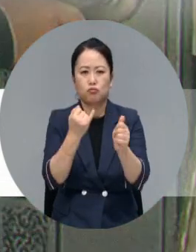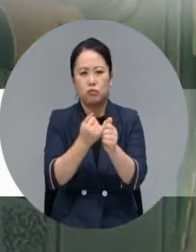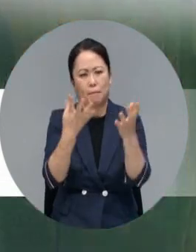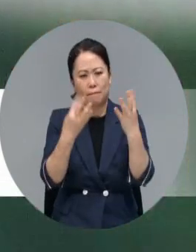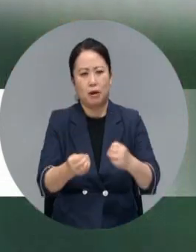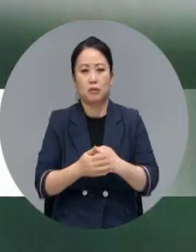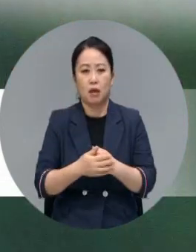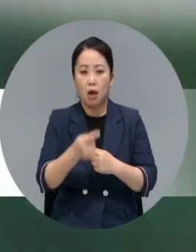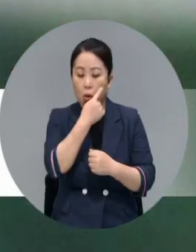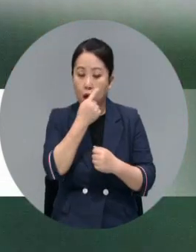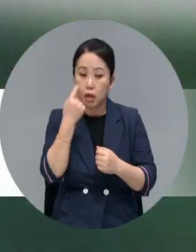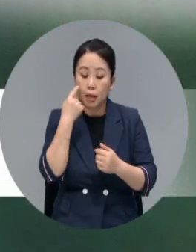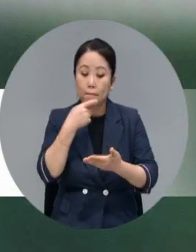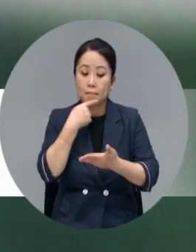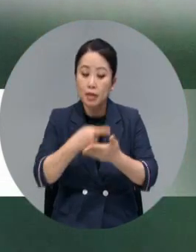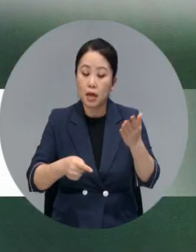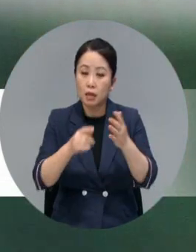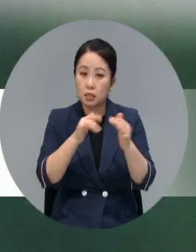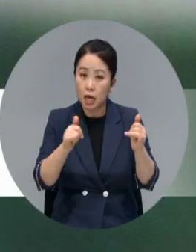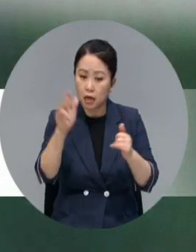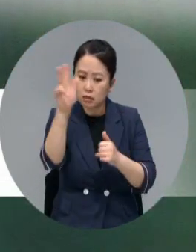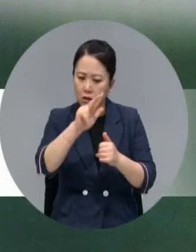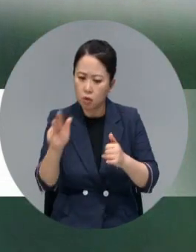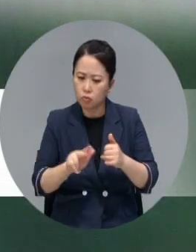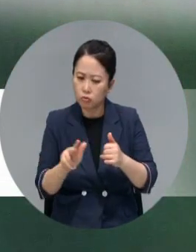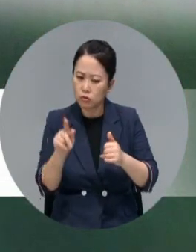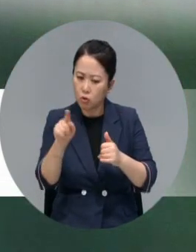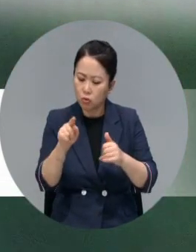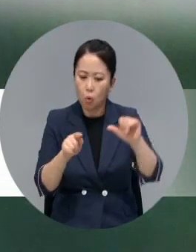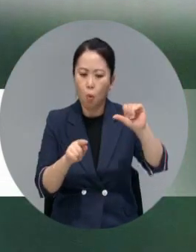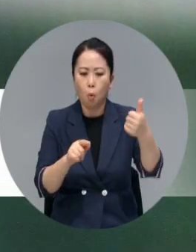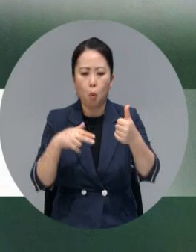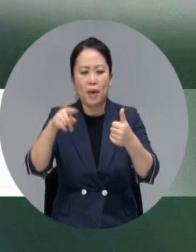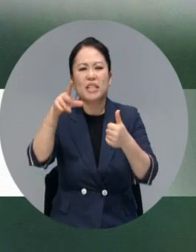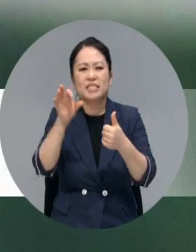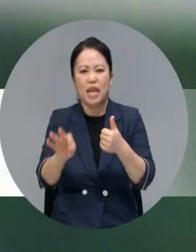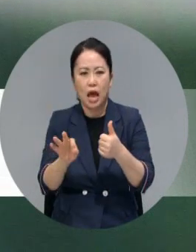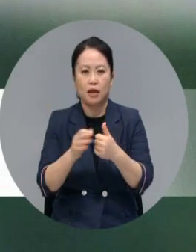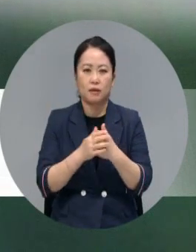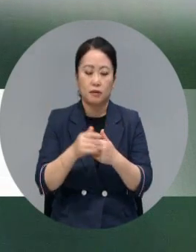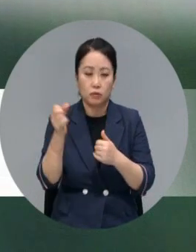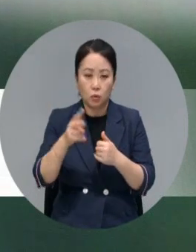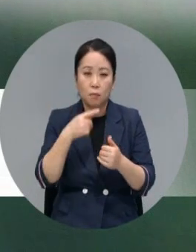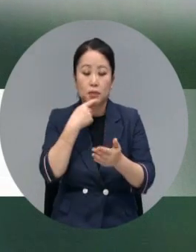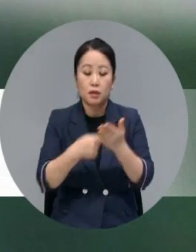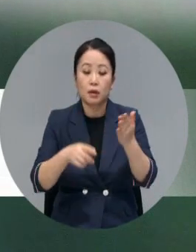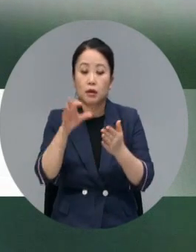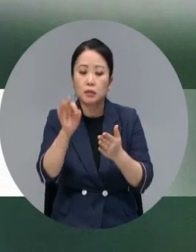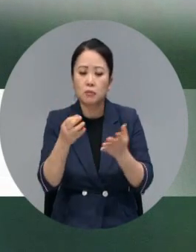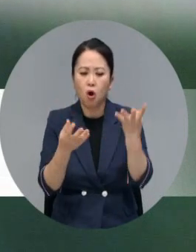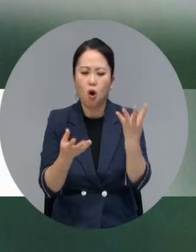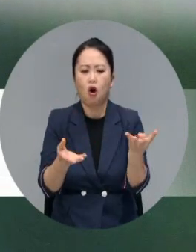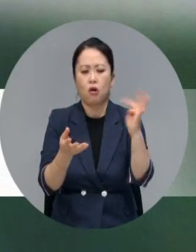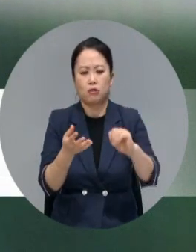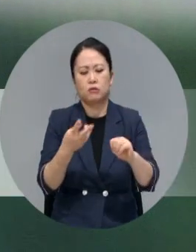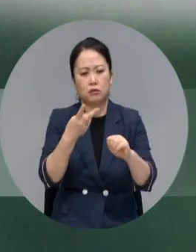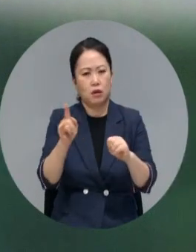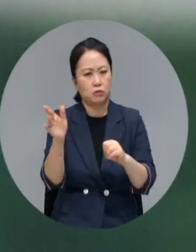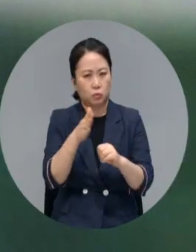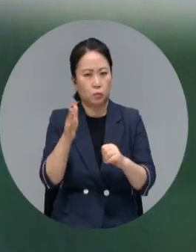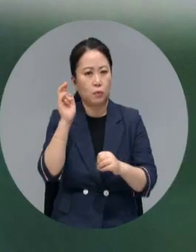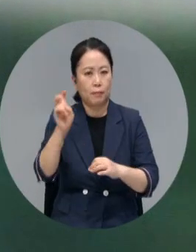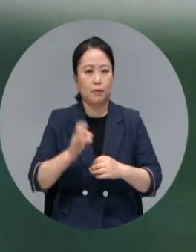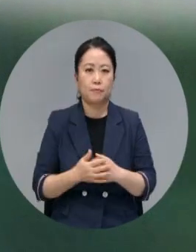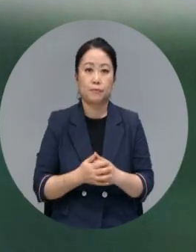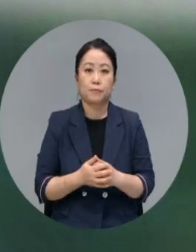현재까지 확인된 피해자만 전국적으로 500쌍에 달하는데요. 피해 금액은 억대에 이를 것으로 보입니다. 첫 소식 김윤아